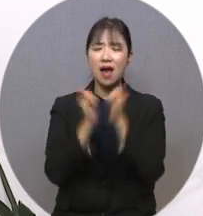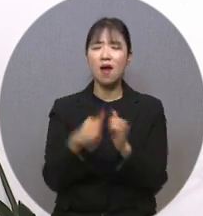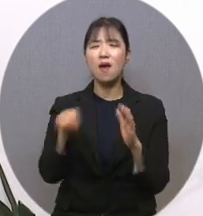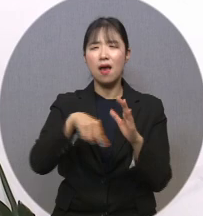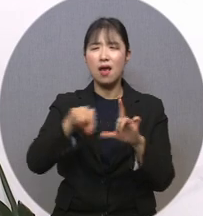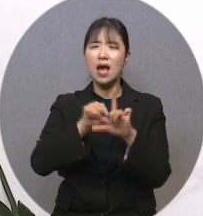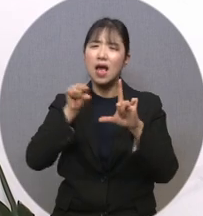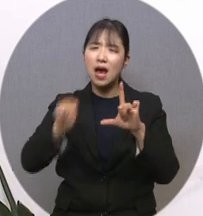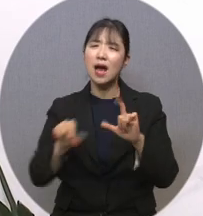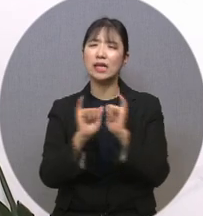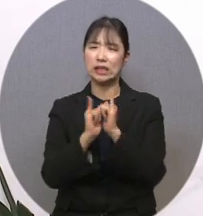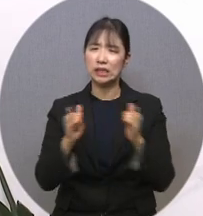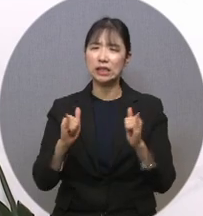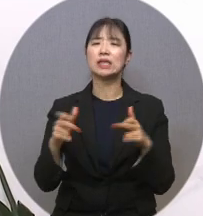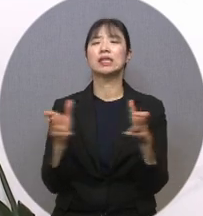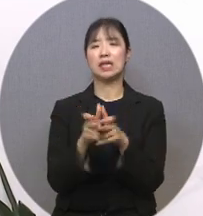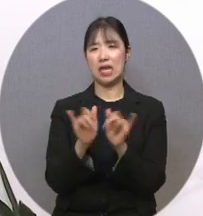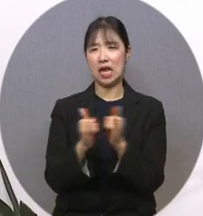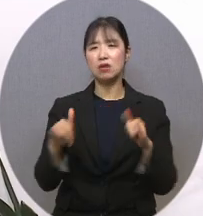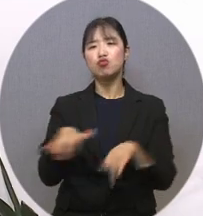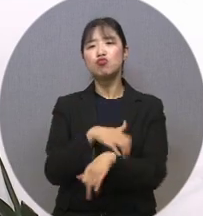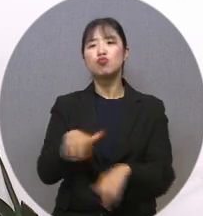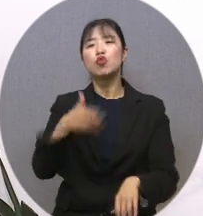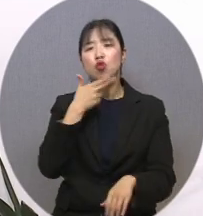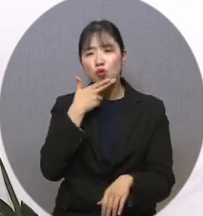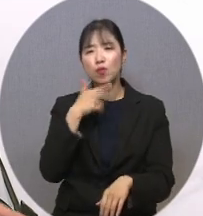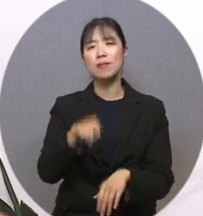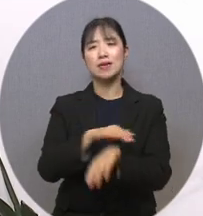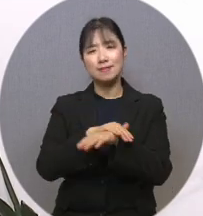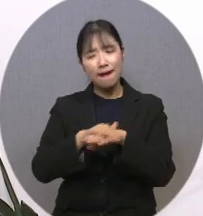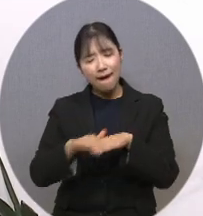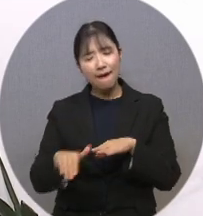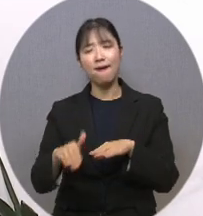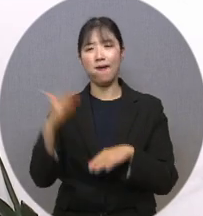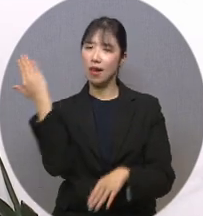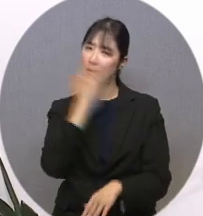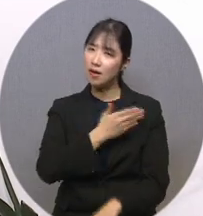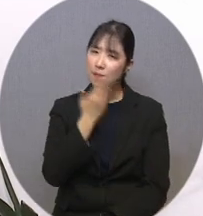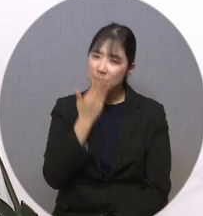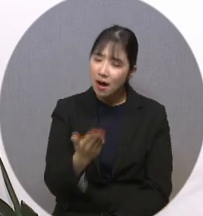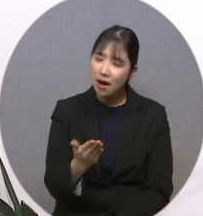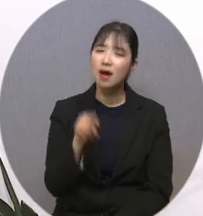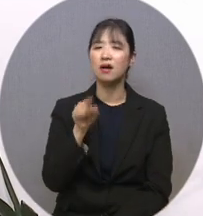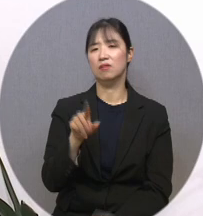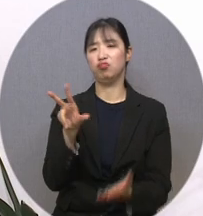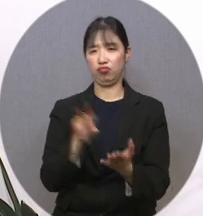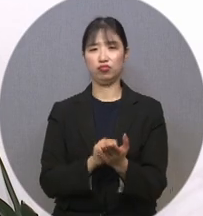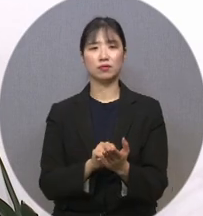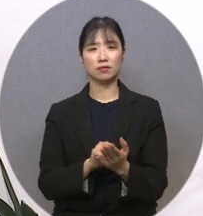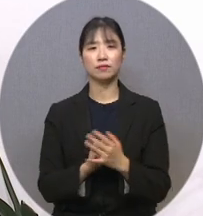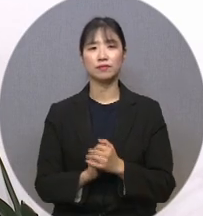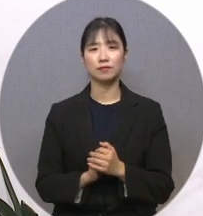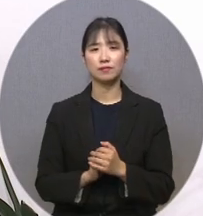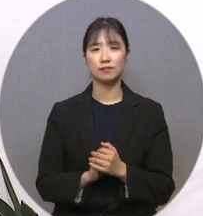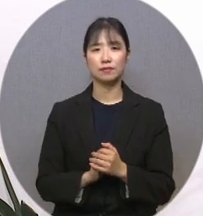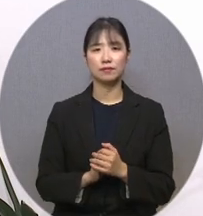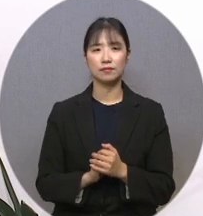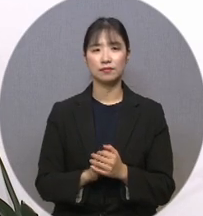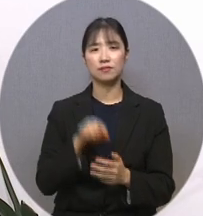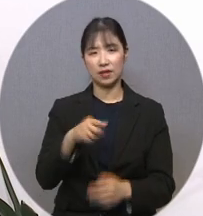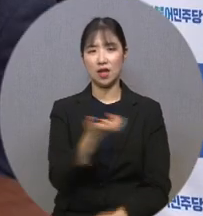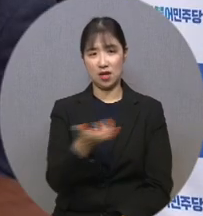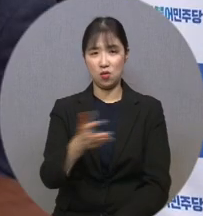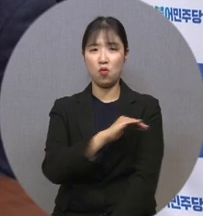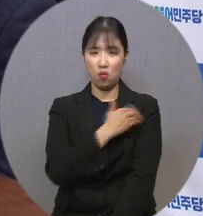장애인들에 대해서 불편함이 없도록 세밀하게 잘 다듬어져 있는가 문제이거든요. 그런